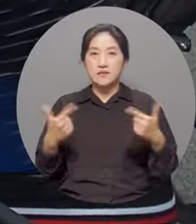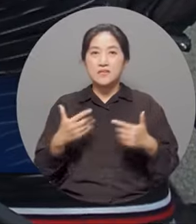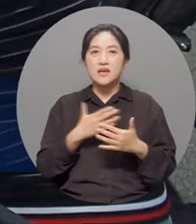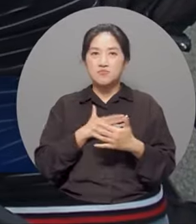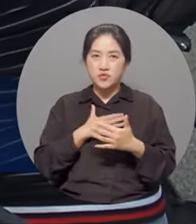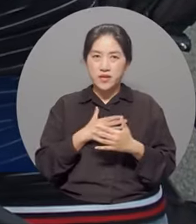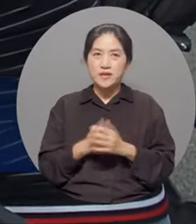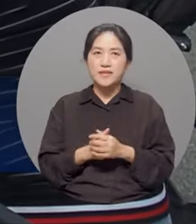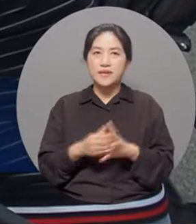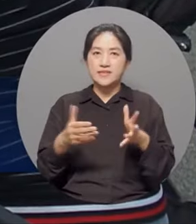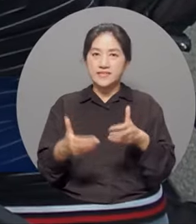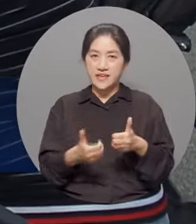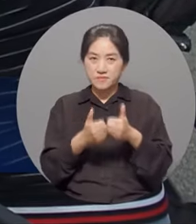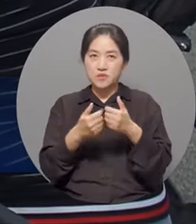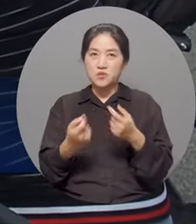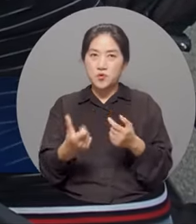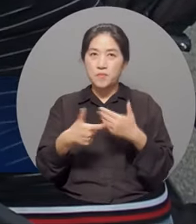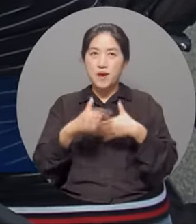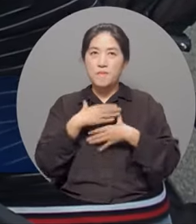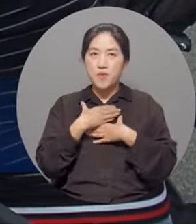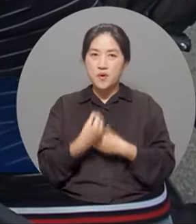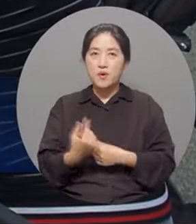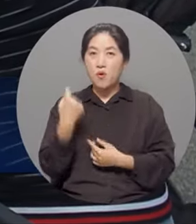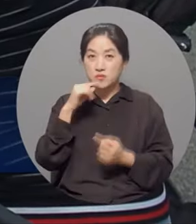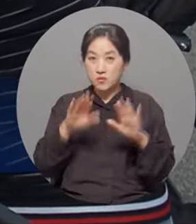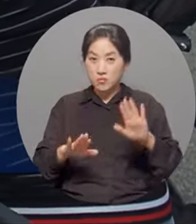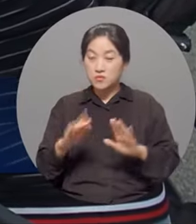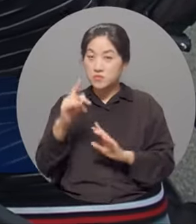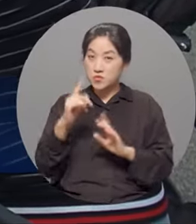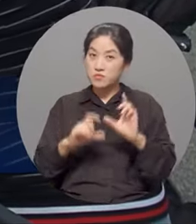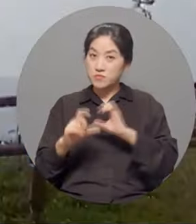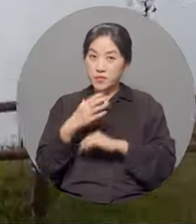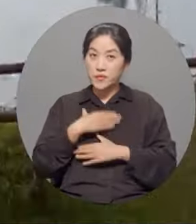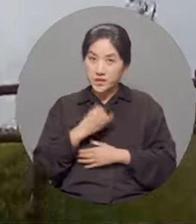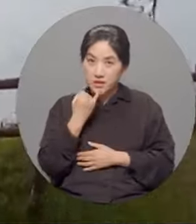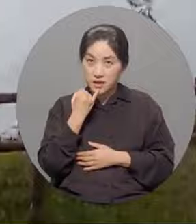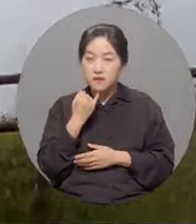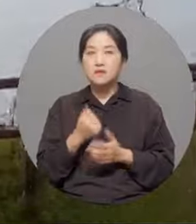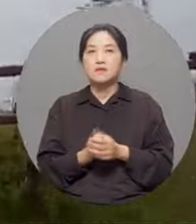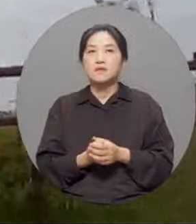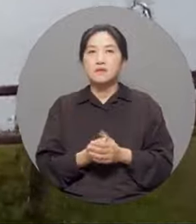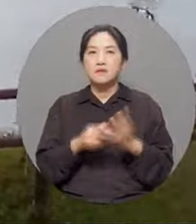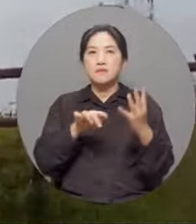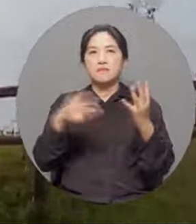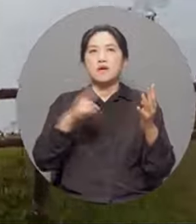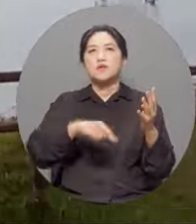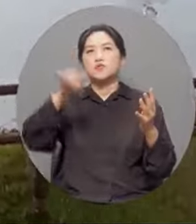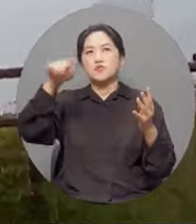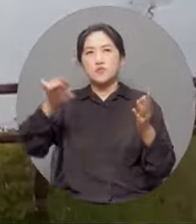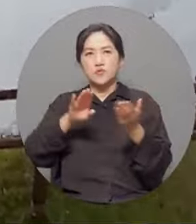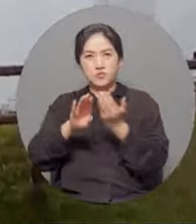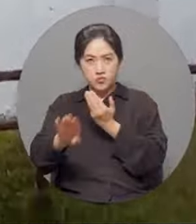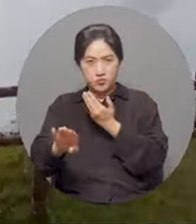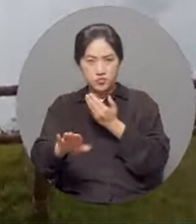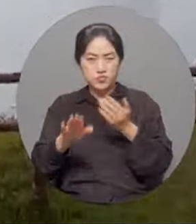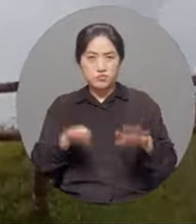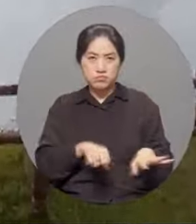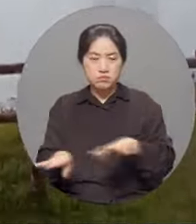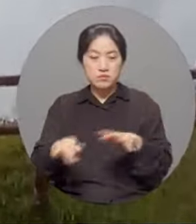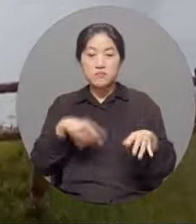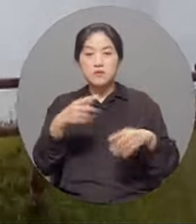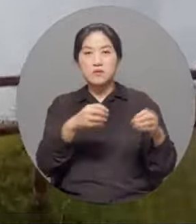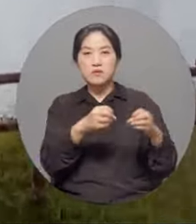불안해. 상담을 받으니까 좀 마음이 편해졌는데 어제보다 오늘 좀 낫다. 4.8 규모 지진 이후 지금까지 발생한